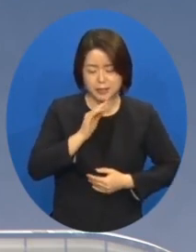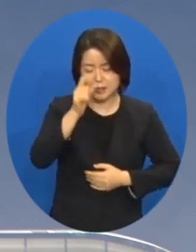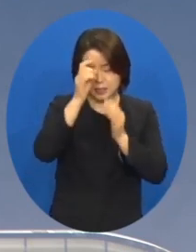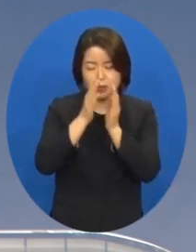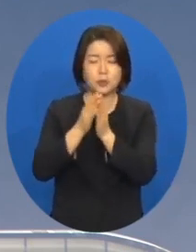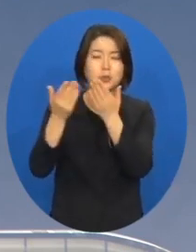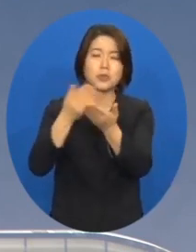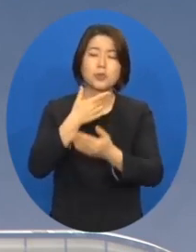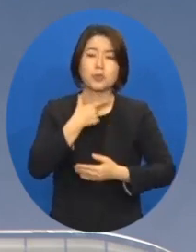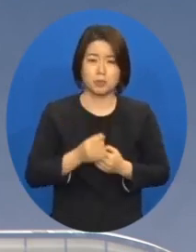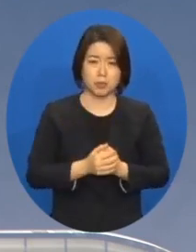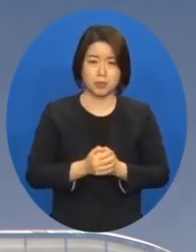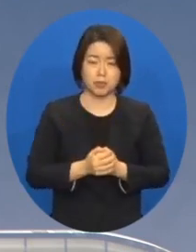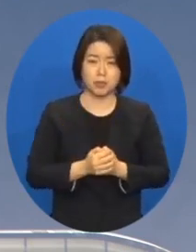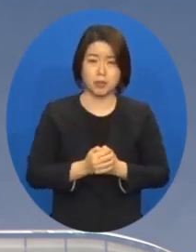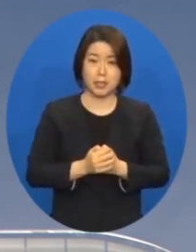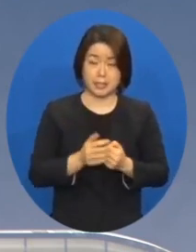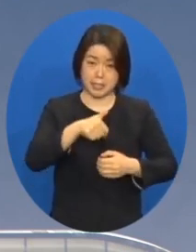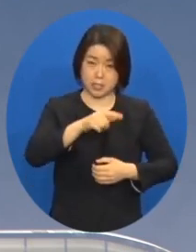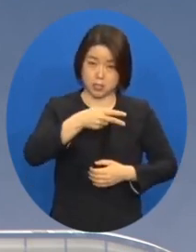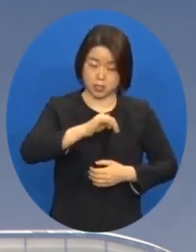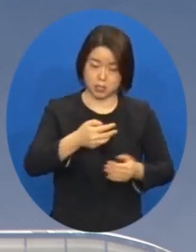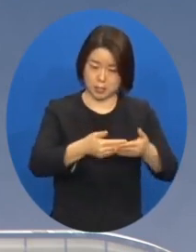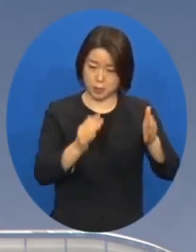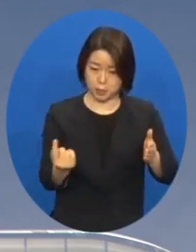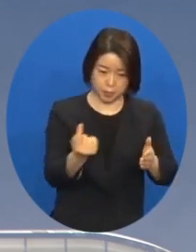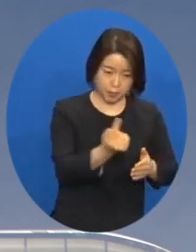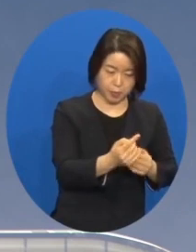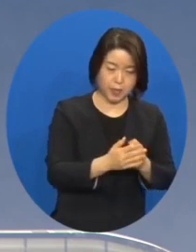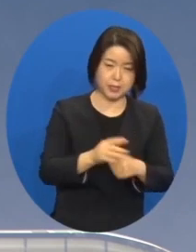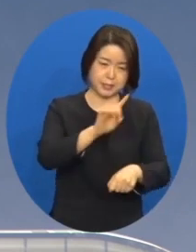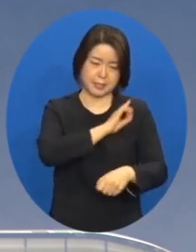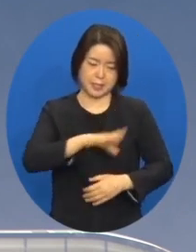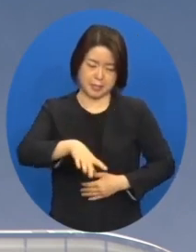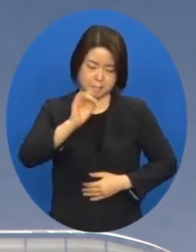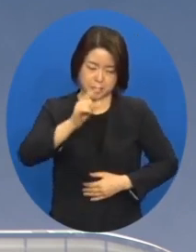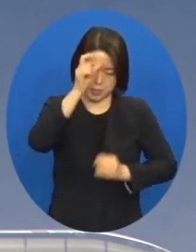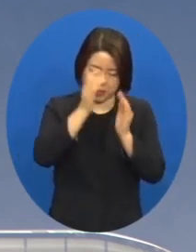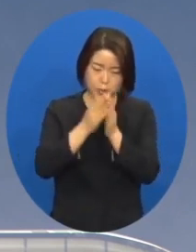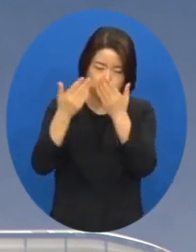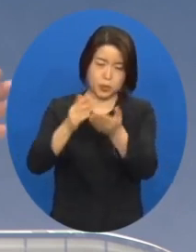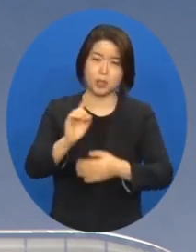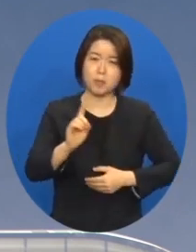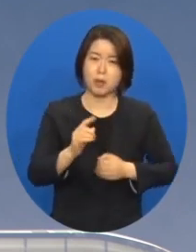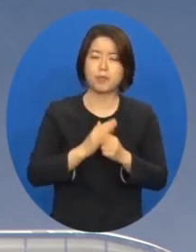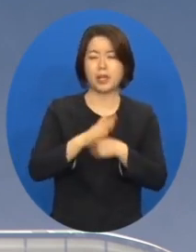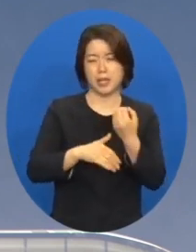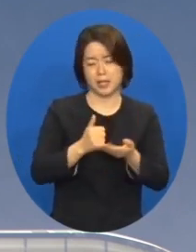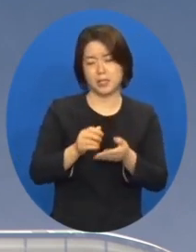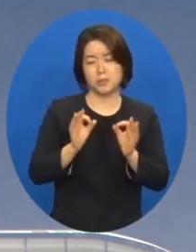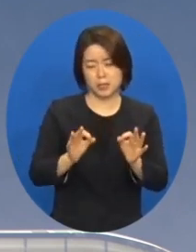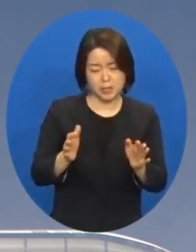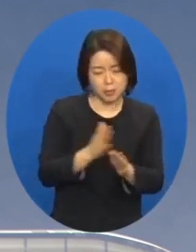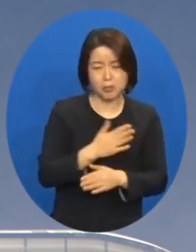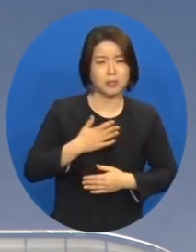나와서 하나님께 드렸던 제일 첫 번째 기도가 하나님, 이제부터는 제 유익을 구하지